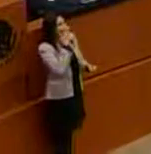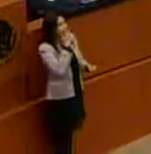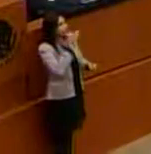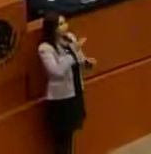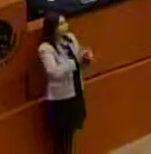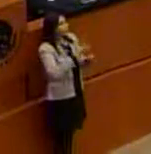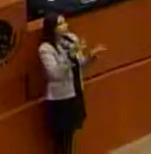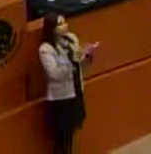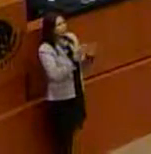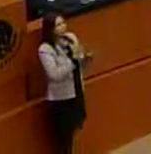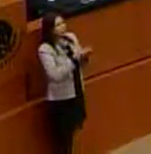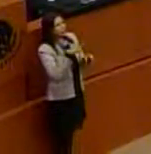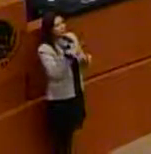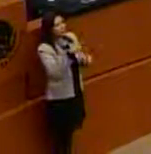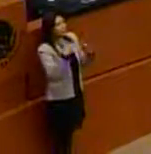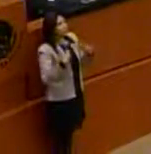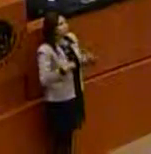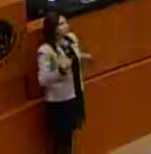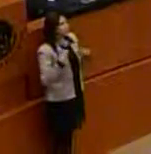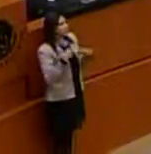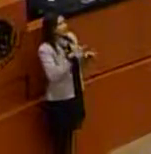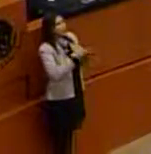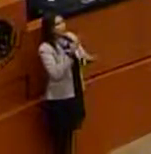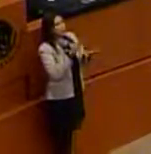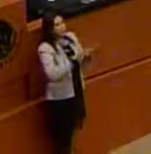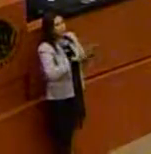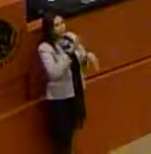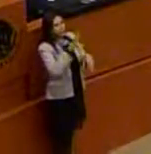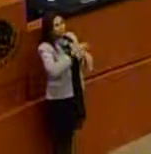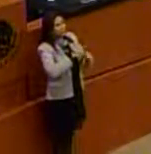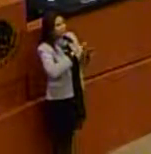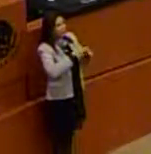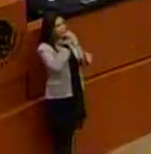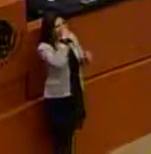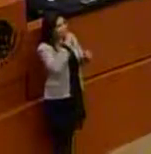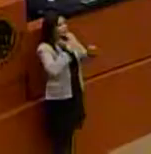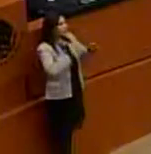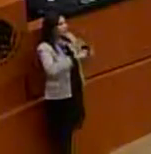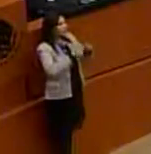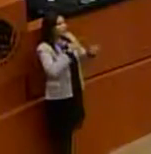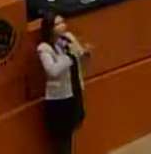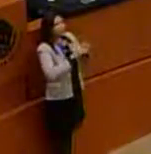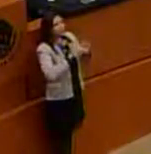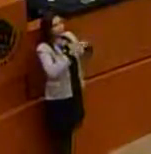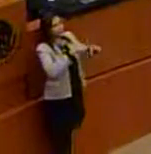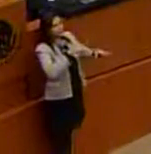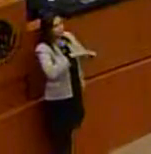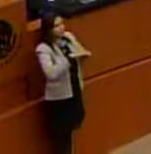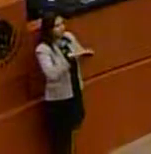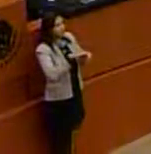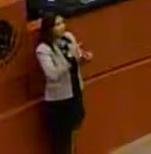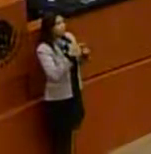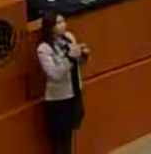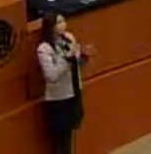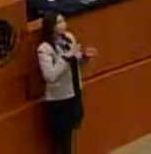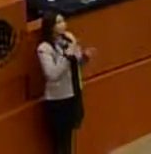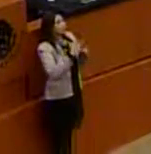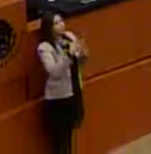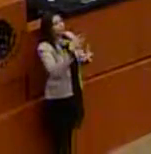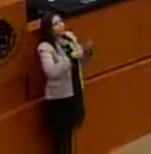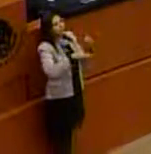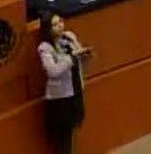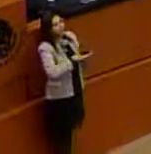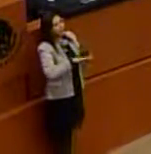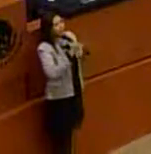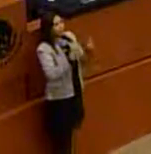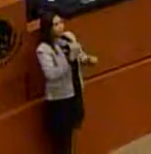qui leur permet plus de souplesse dans l'organisation de leurs besoins en travail. Slide. Le RBI apporte la base de sécurité économique